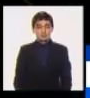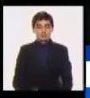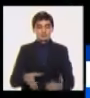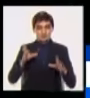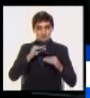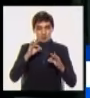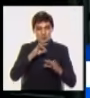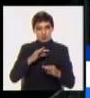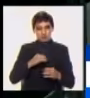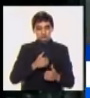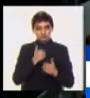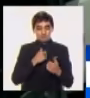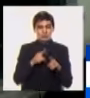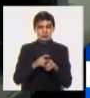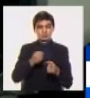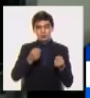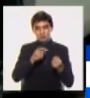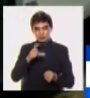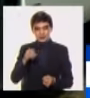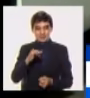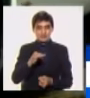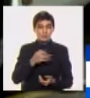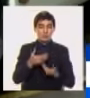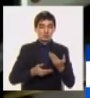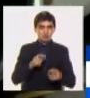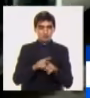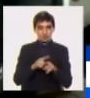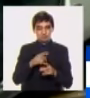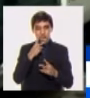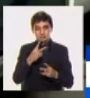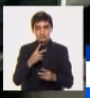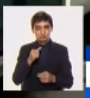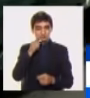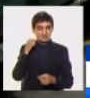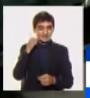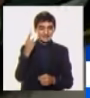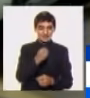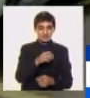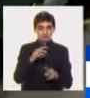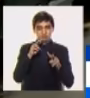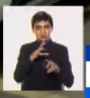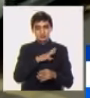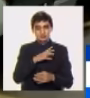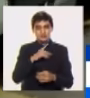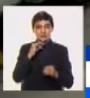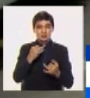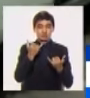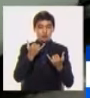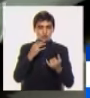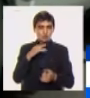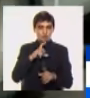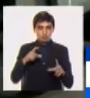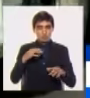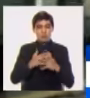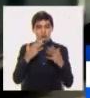активный и автолюбителей и пешеходы это было заметно всю прошлую неделю возможно и сегодня людей было больше